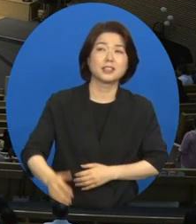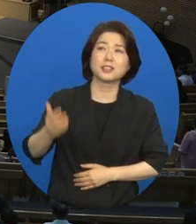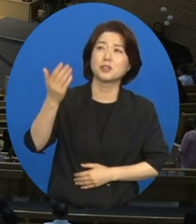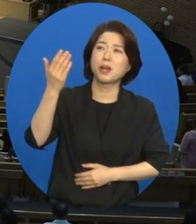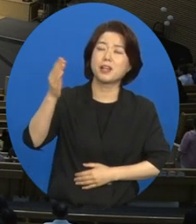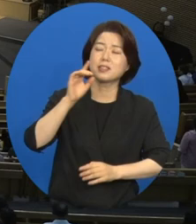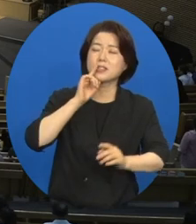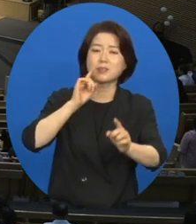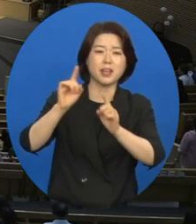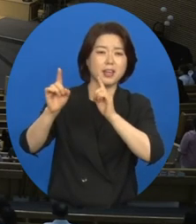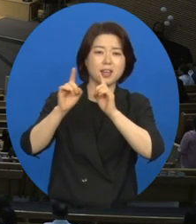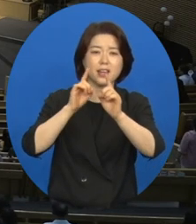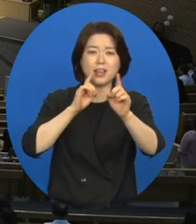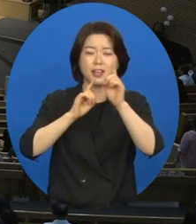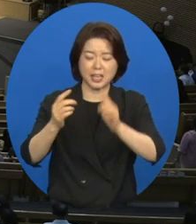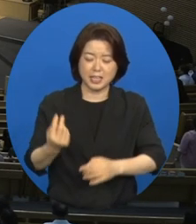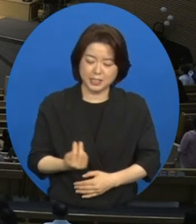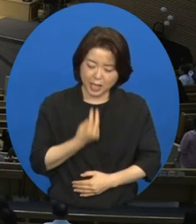그 말씀에